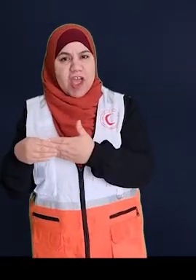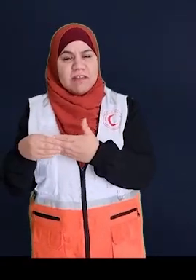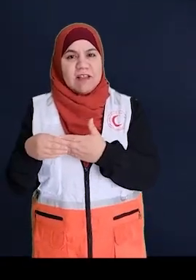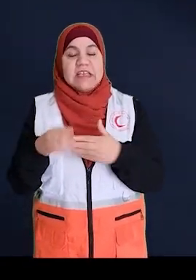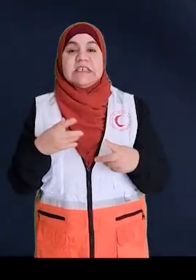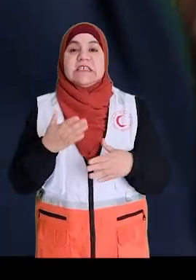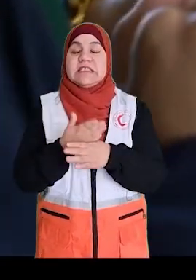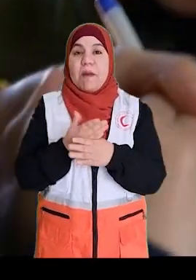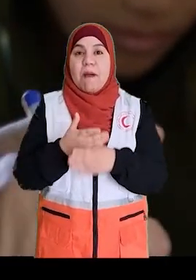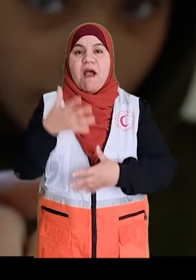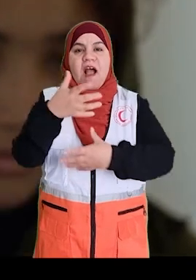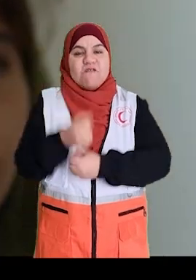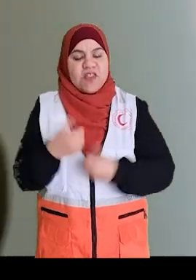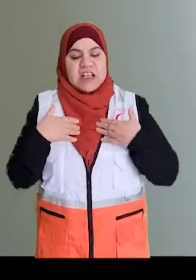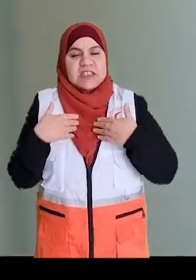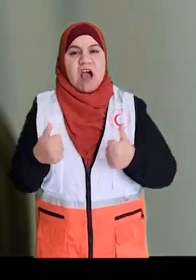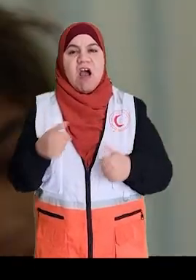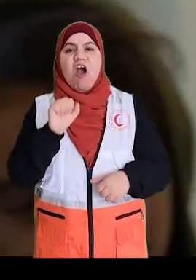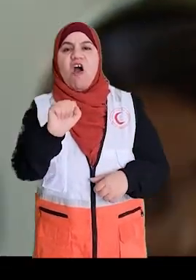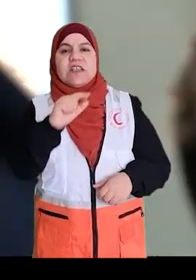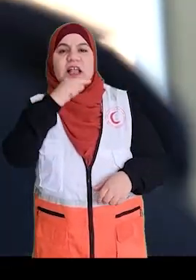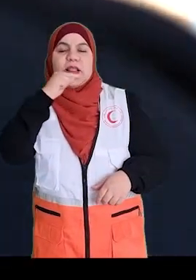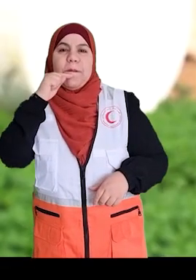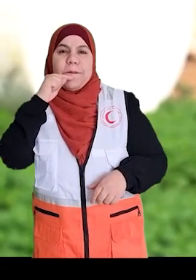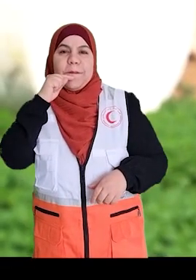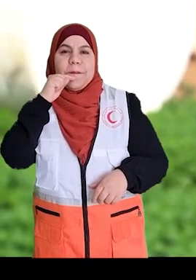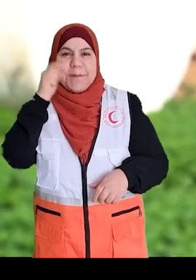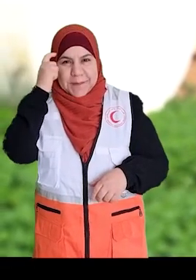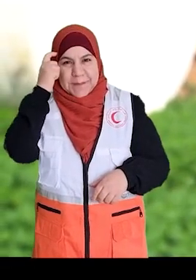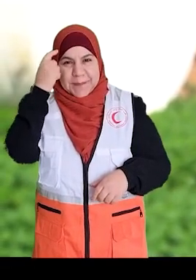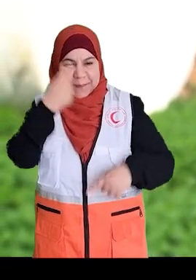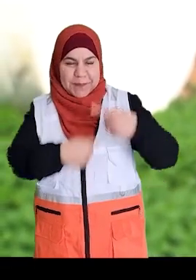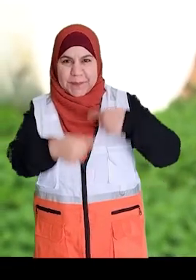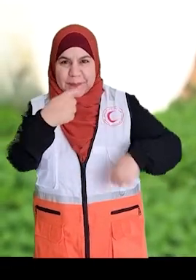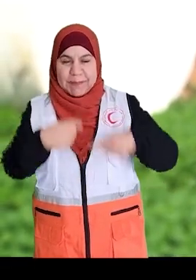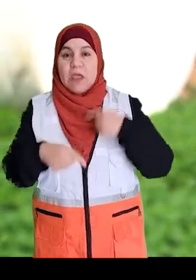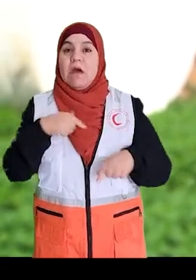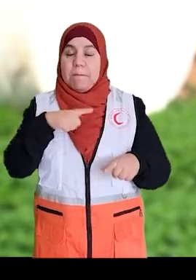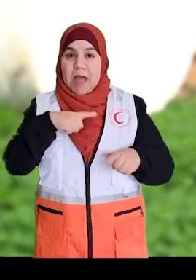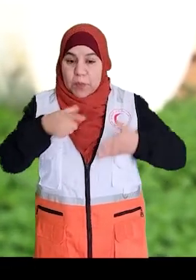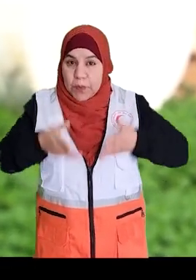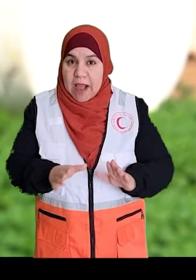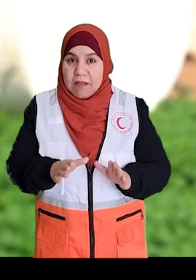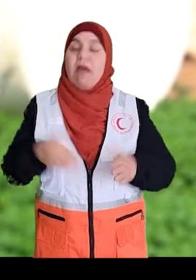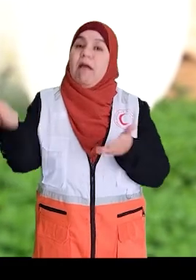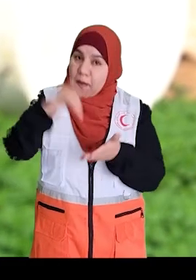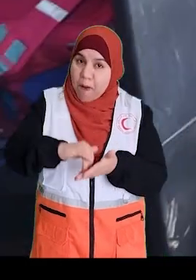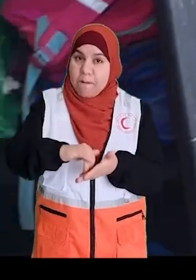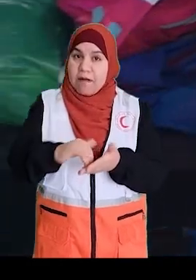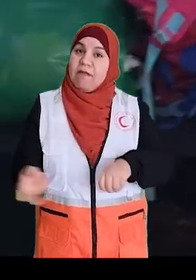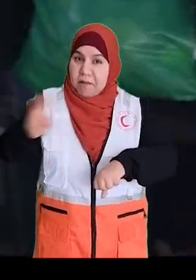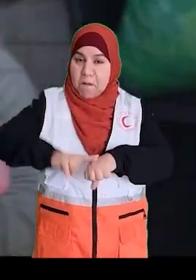إرشادات عشان نحافظ يعني على صحتنا وخاصة الدم. بعد ما نروح نخلف بترد بنرجع